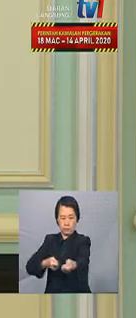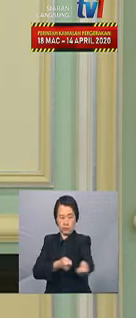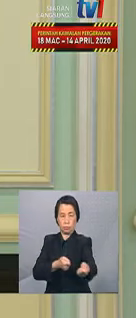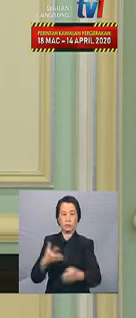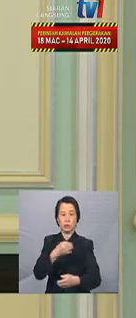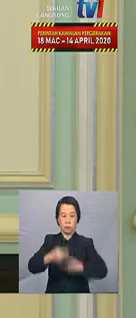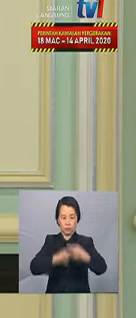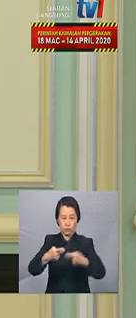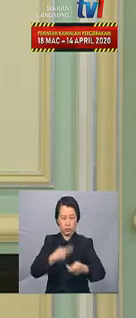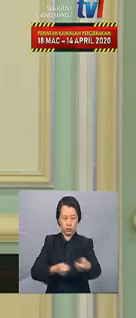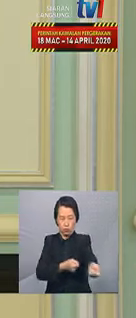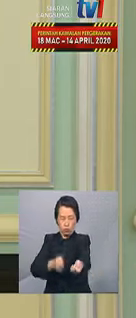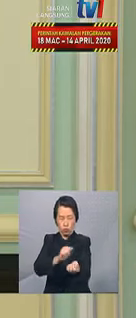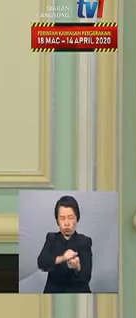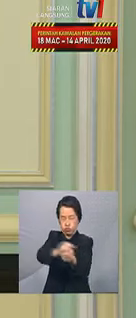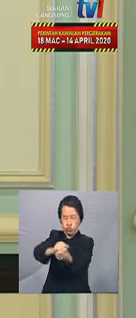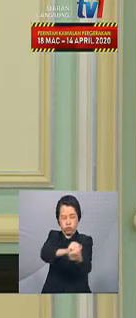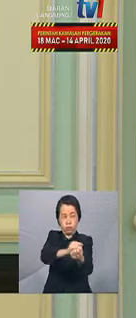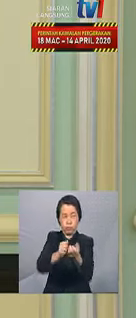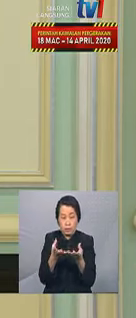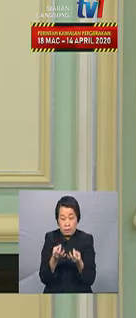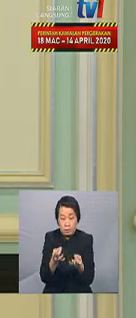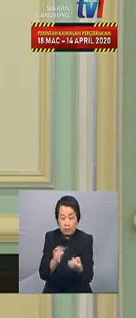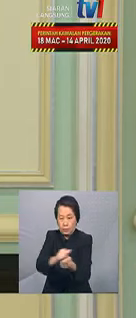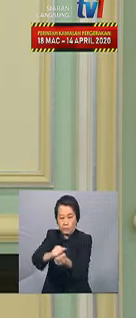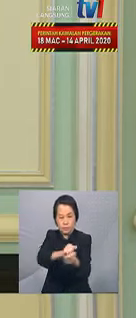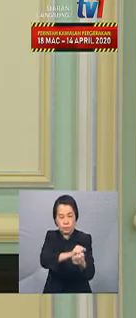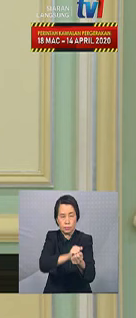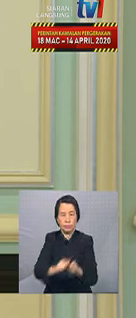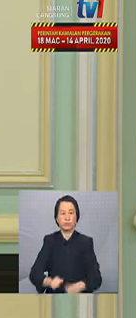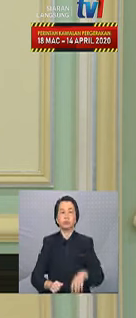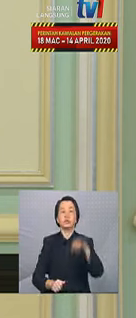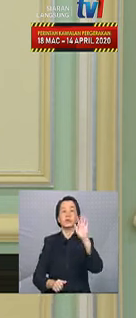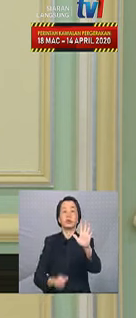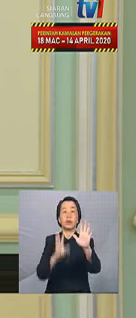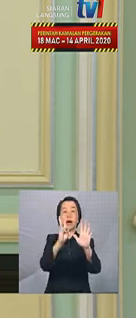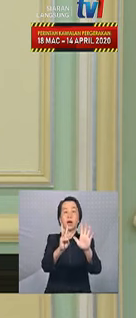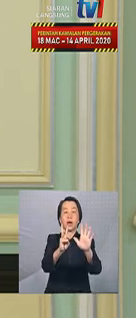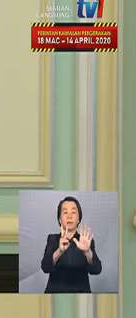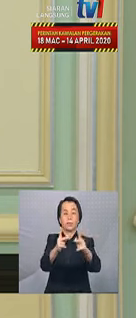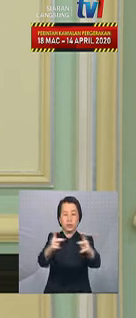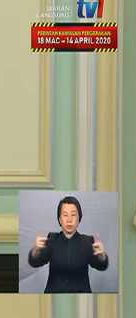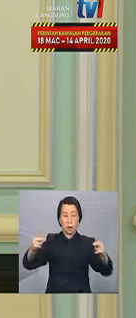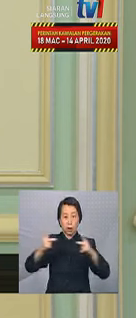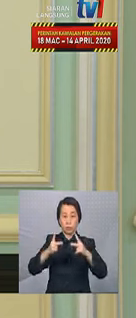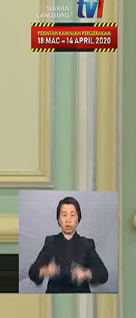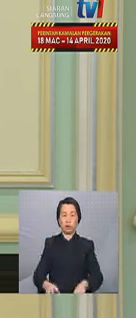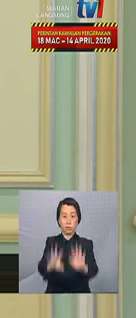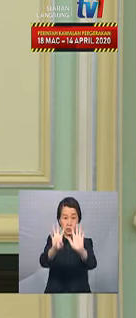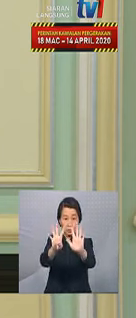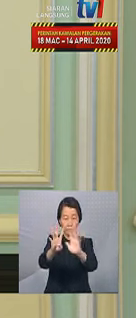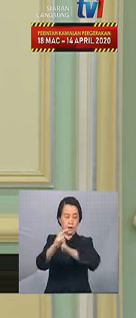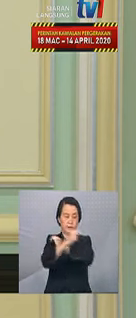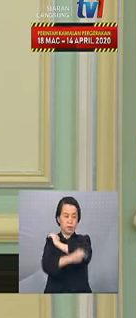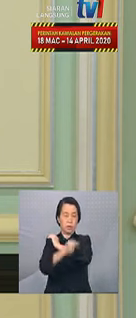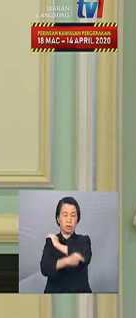Proses senyap cemar dilaksanakan di 56 kawasan di 9 negeri,